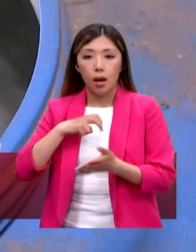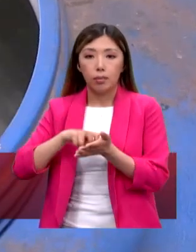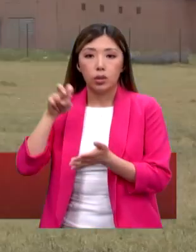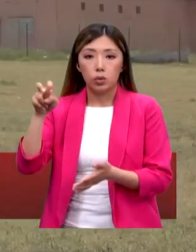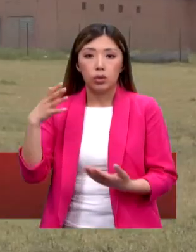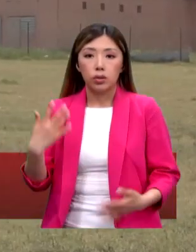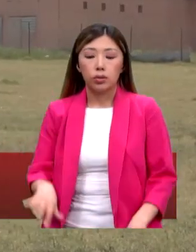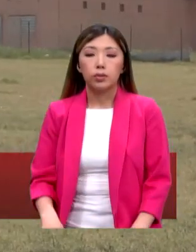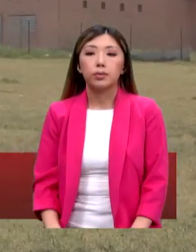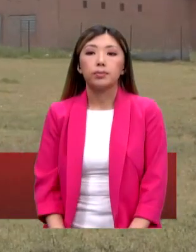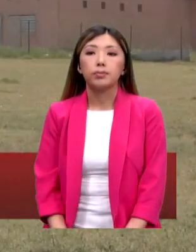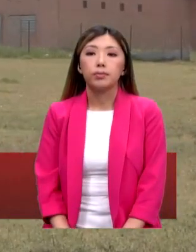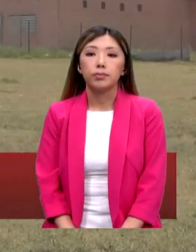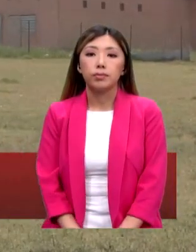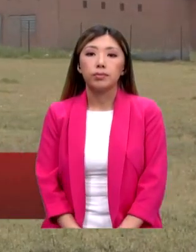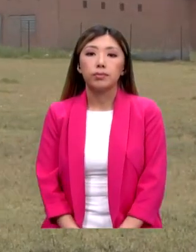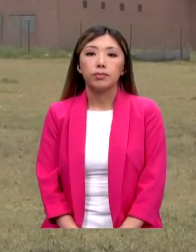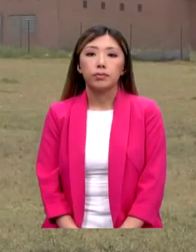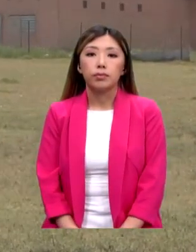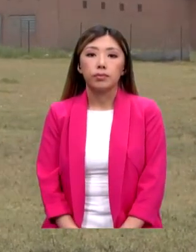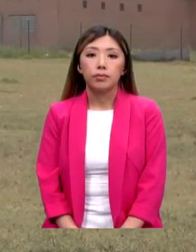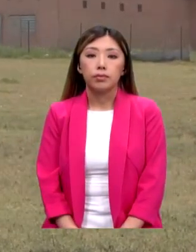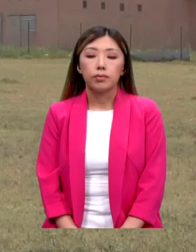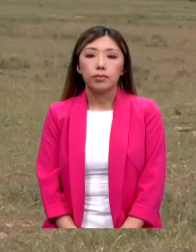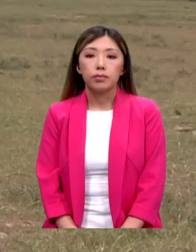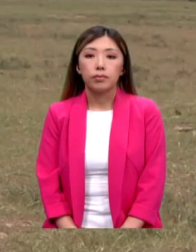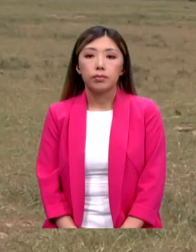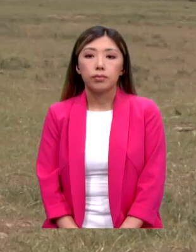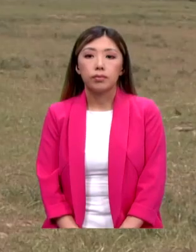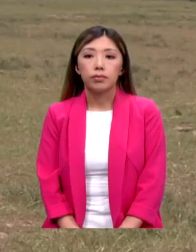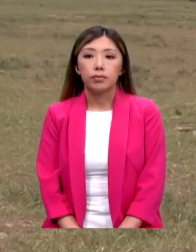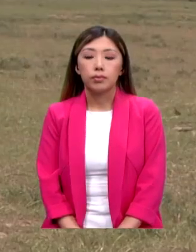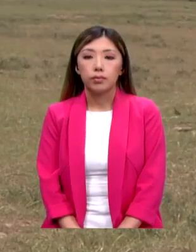ему уже написали. Марина Низовкина, Виталий Заинтинов, Атамикен Бизнес, Туркестанская область.